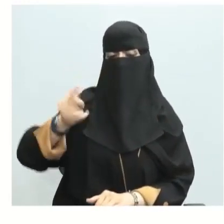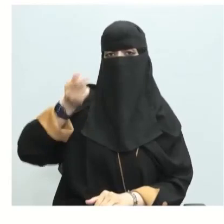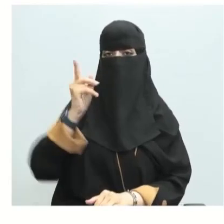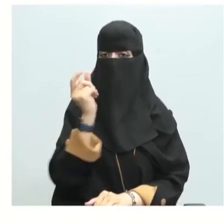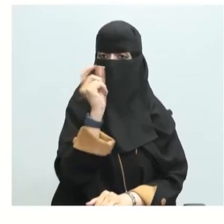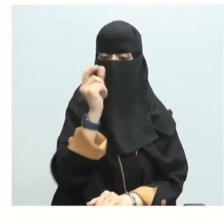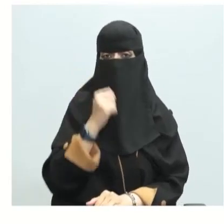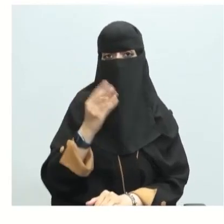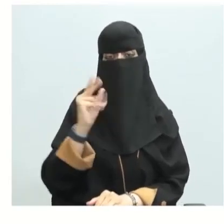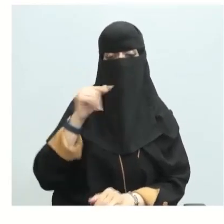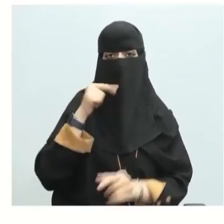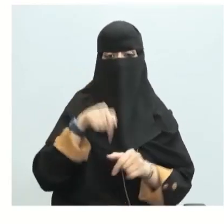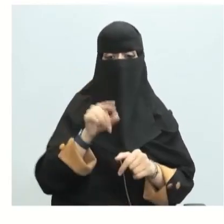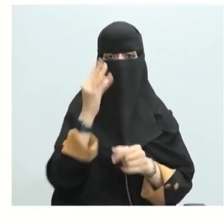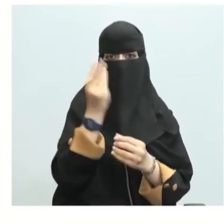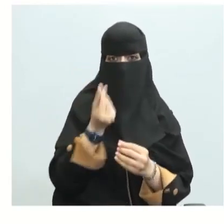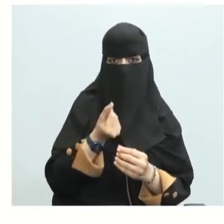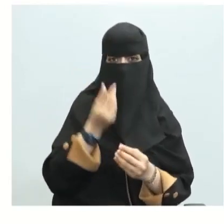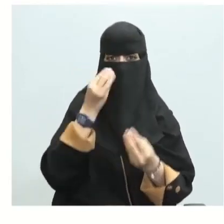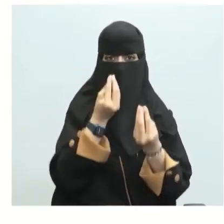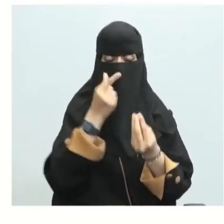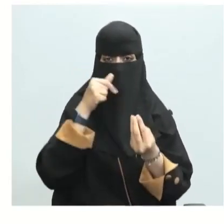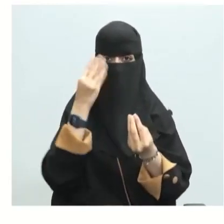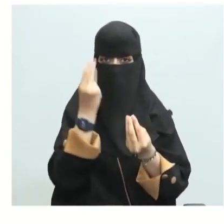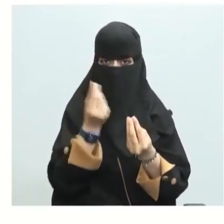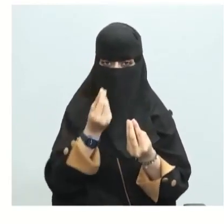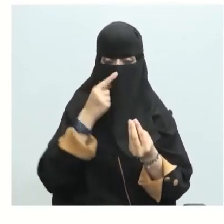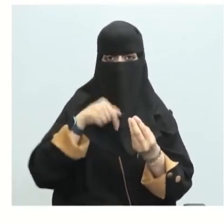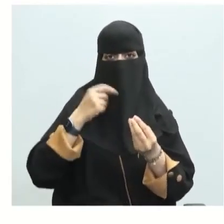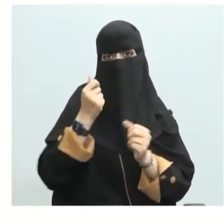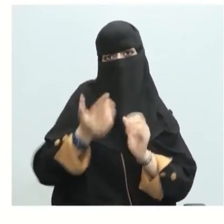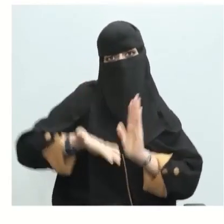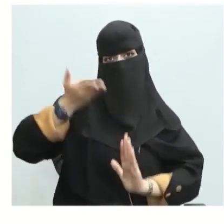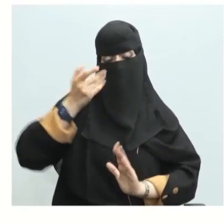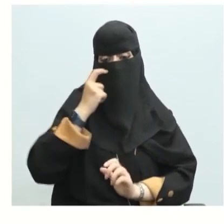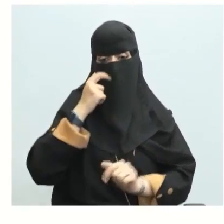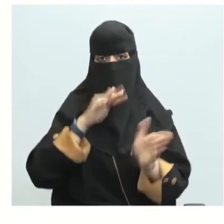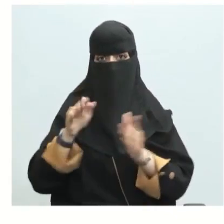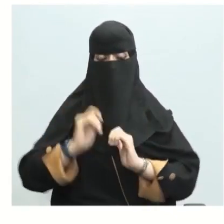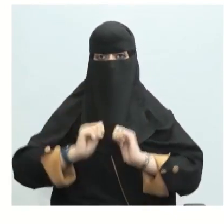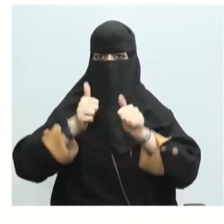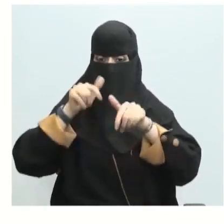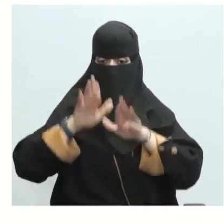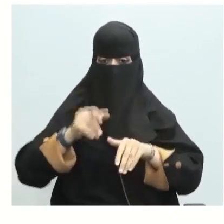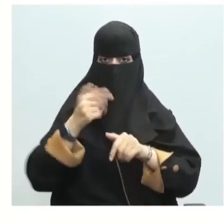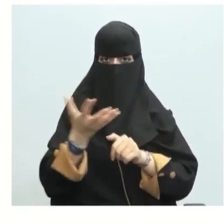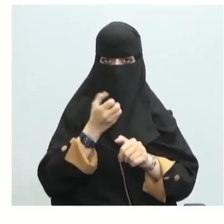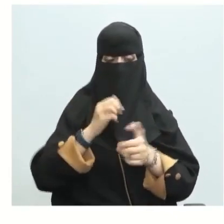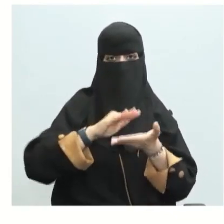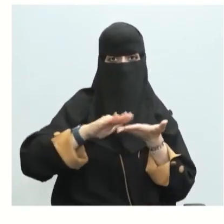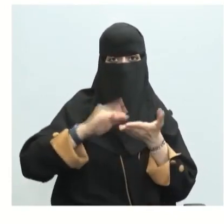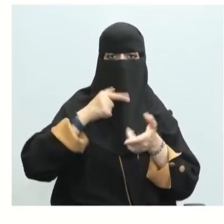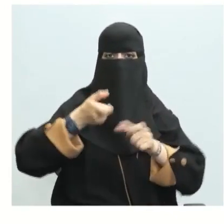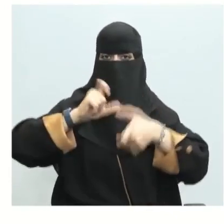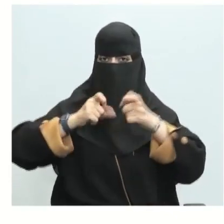وبالاحضان درته هو سبب اساس غلو ثمنه هل نستطيع الحصول عليه في الارض